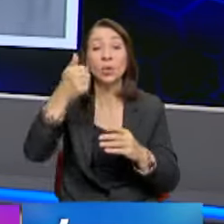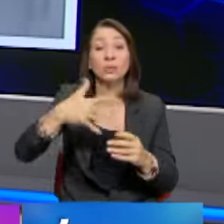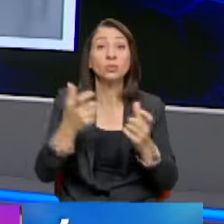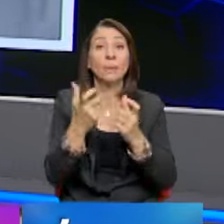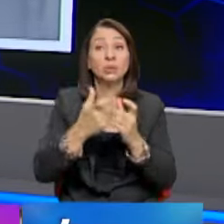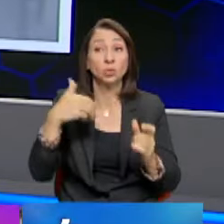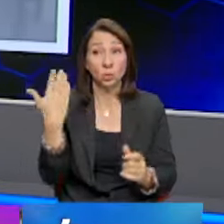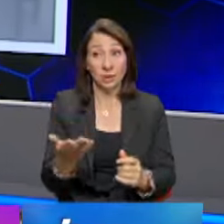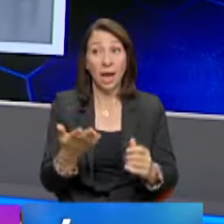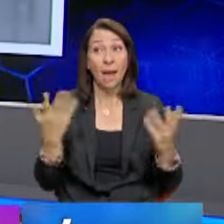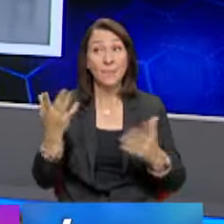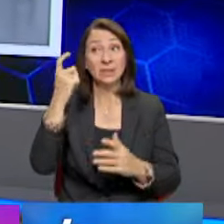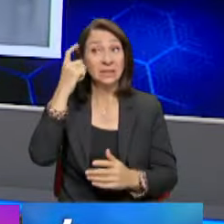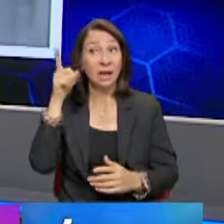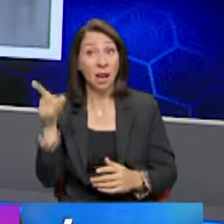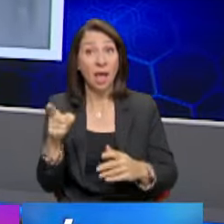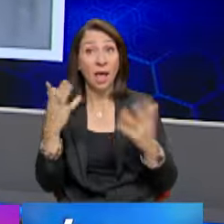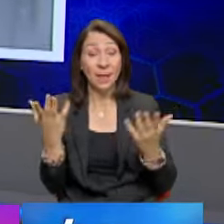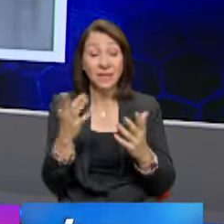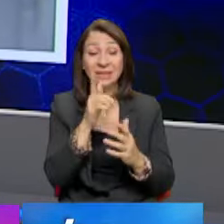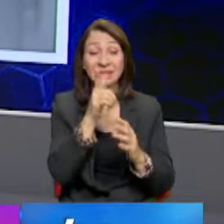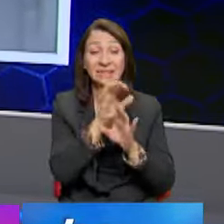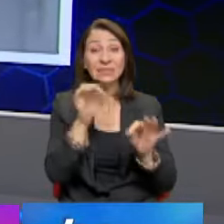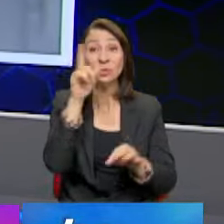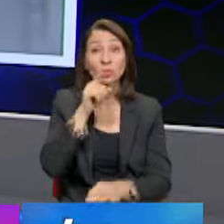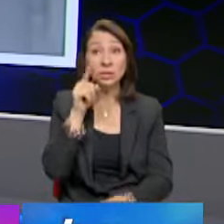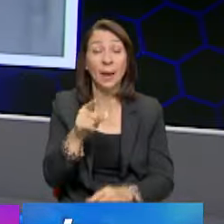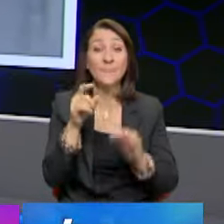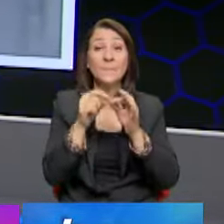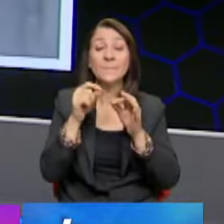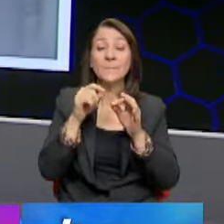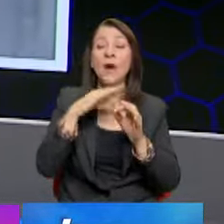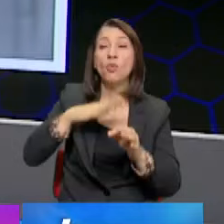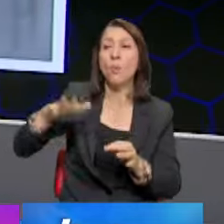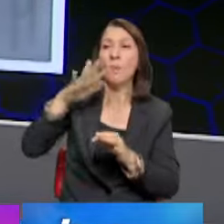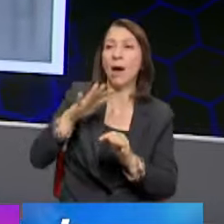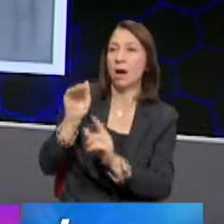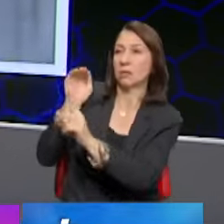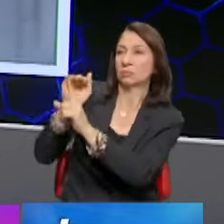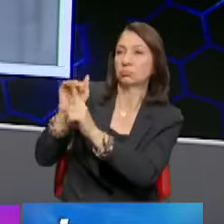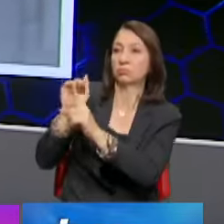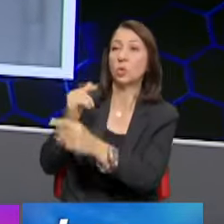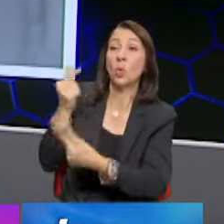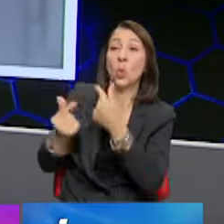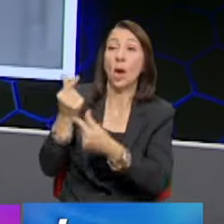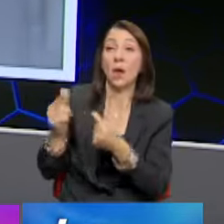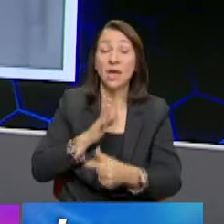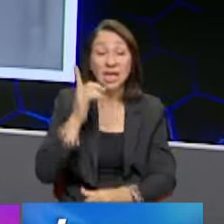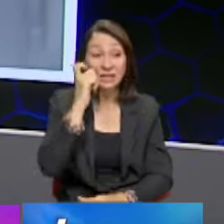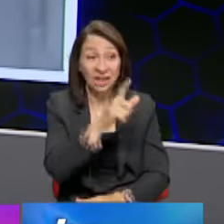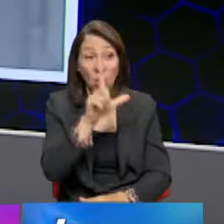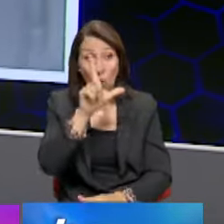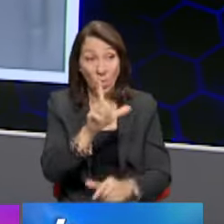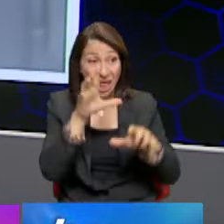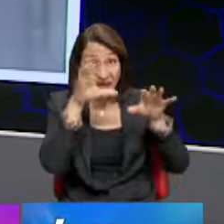toplantısı sonrasında hem İsrail'e hem de sessizliği nedeniyle Batı dünyasına seslendi ve bir de uyarı yaptı. İsrail